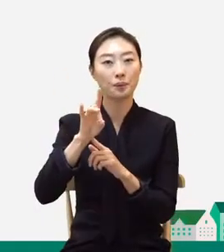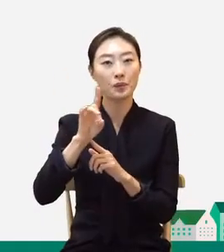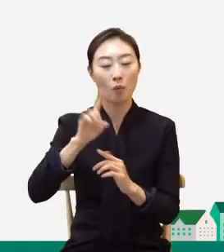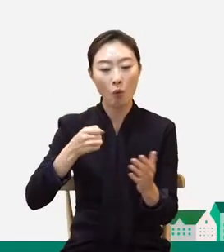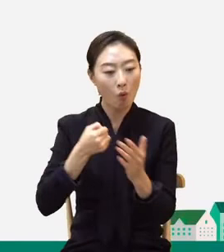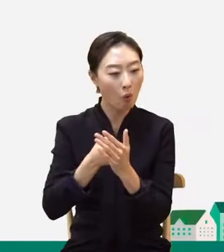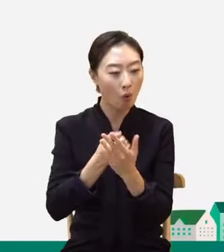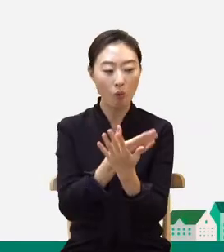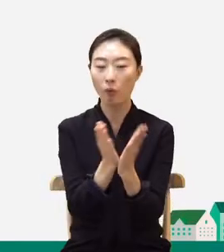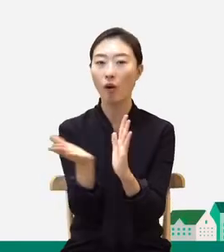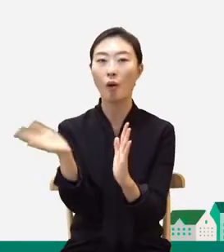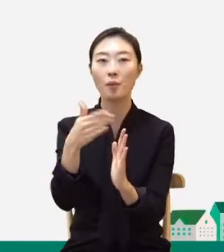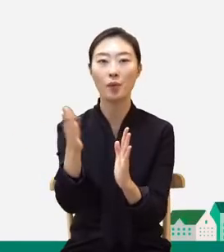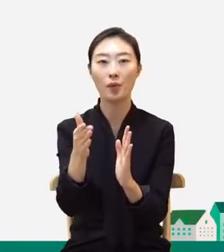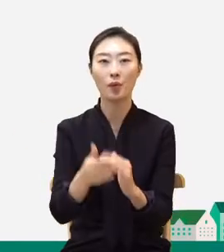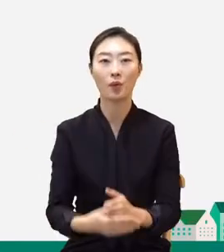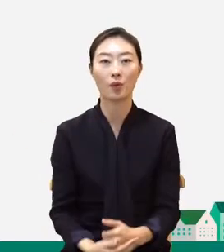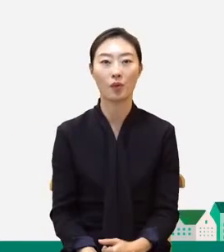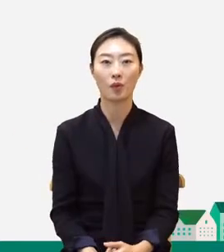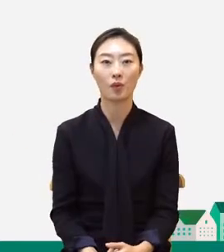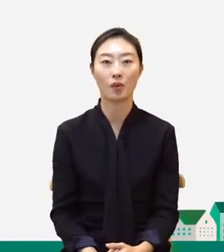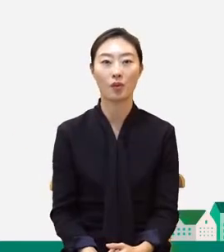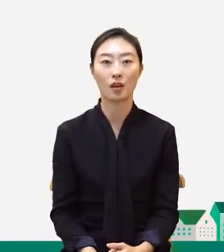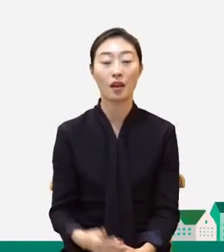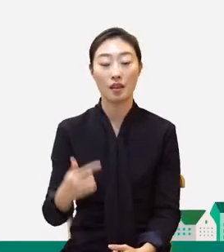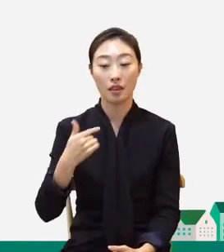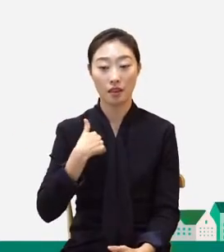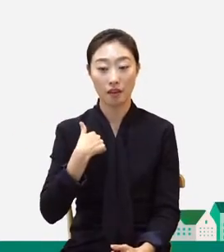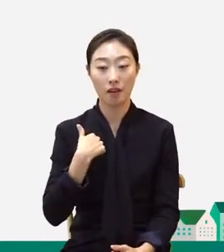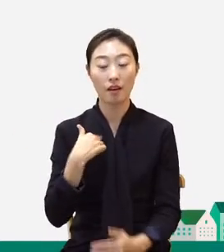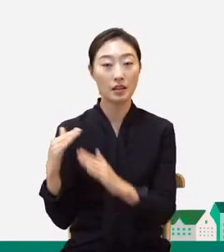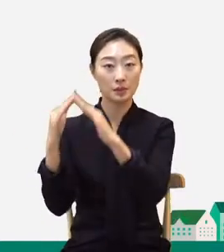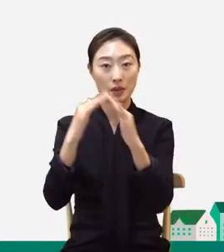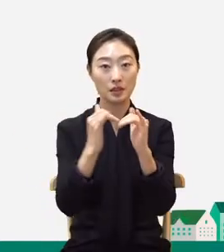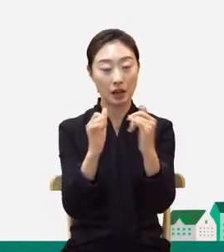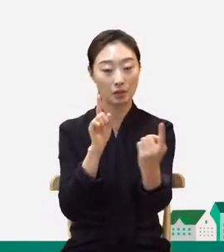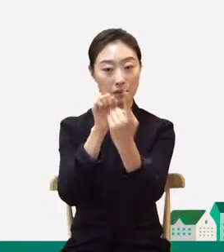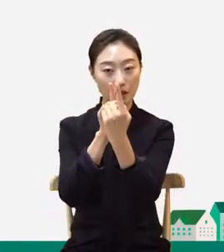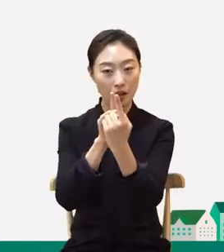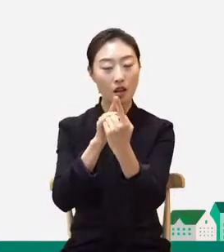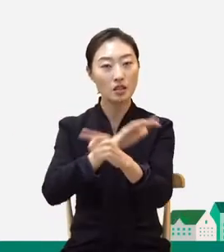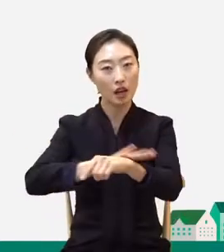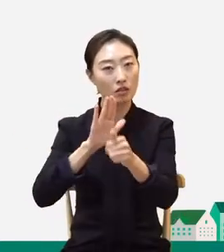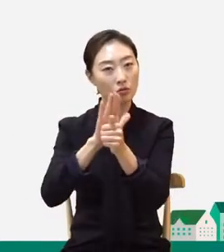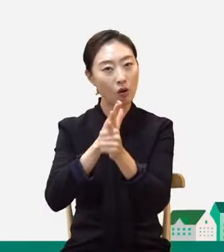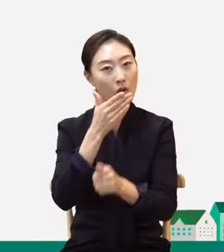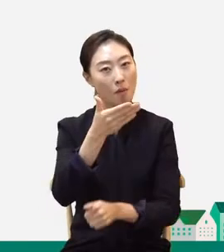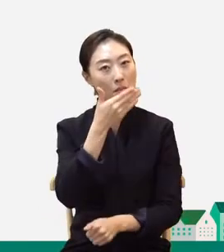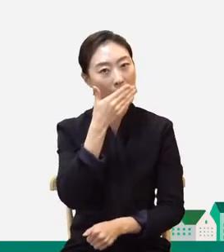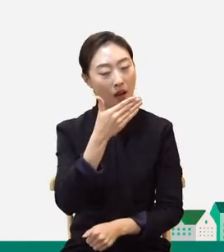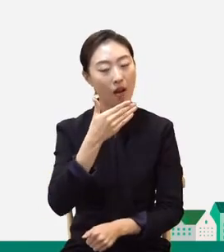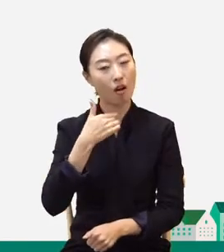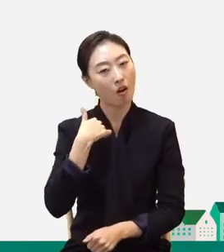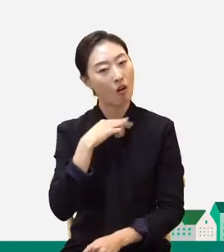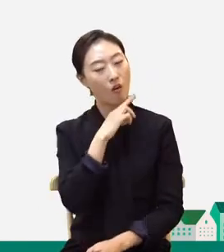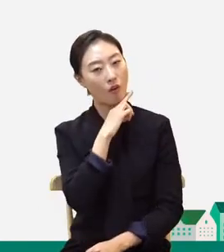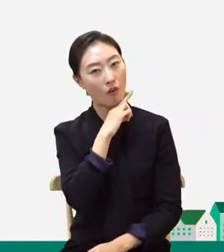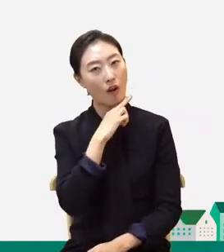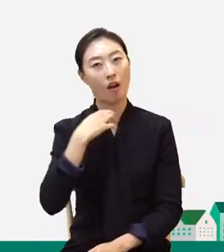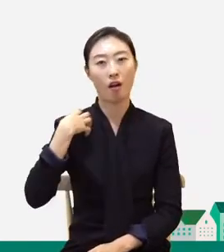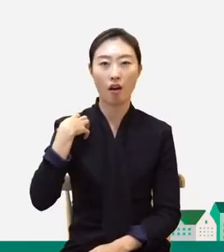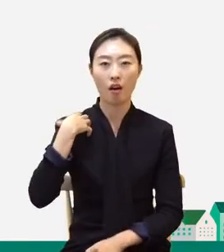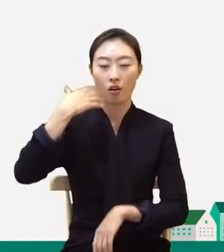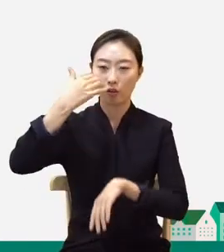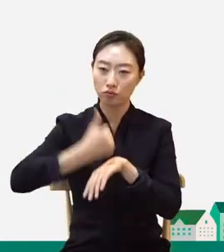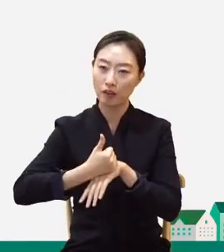거의 없었고 내가 과연 입주자분들을 상대해서 동료지원을 할 수 있을까 하는 의구심과 책임감 때문에 몸이 아프기도